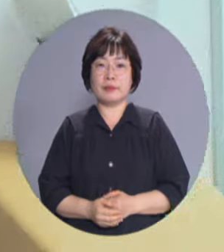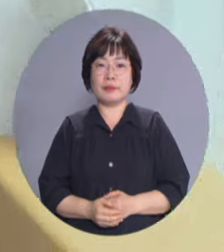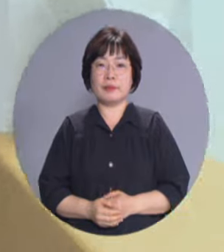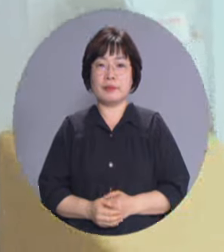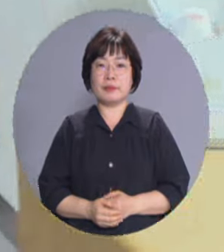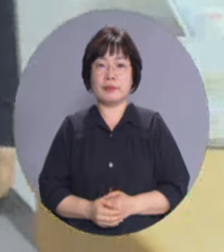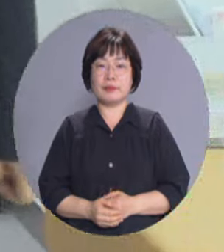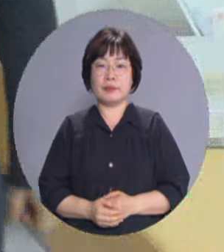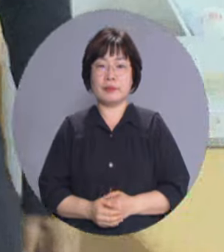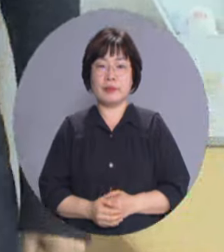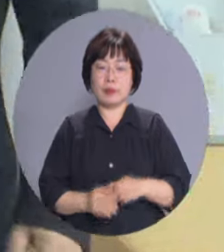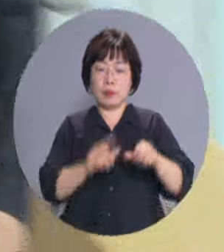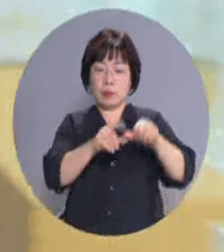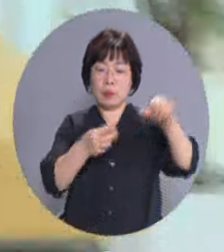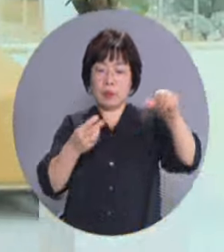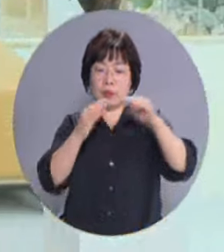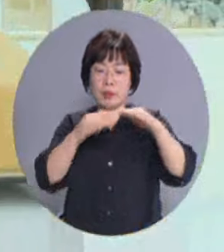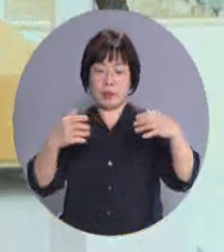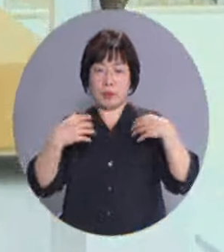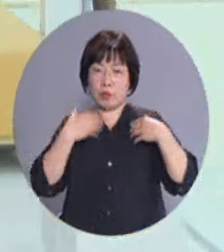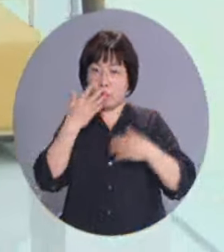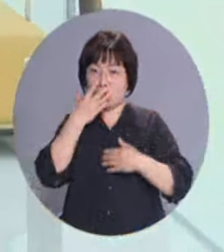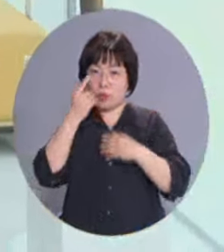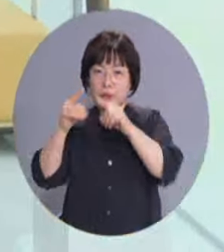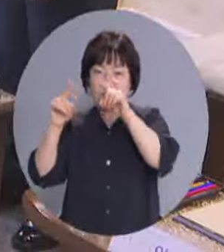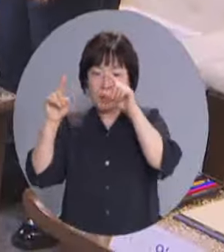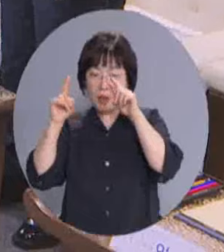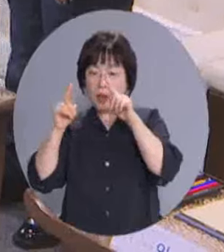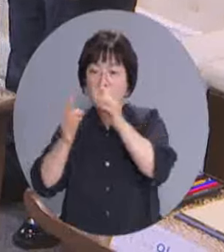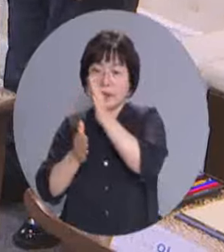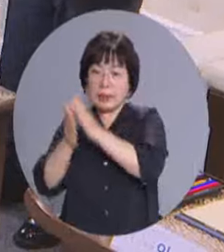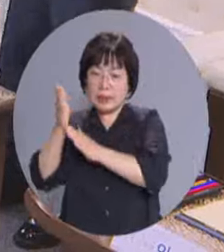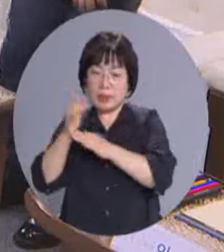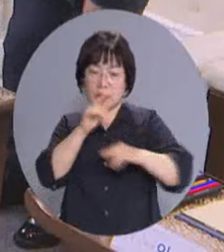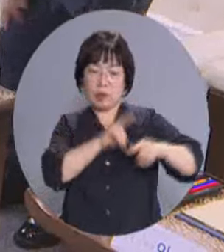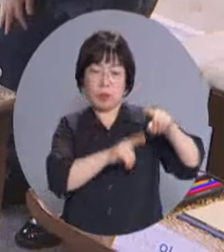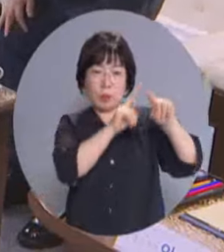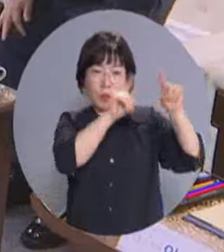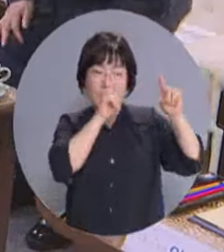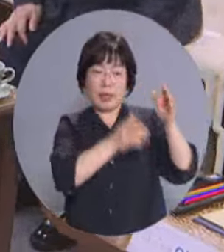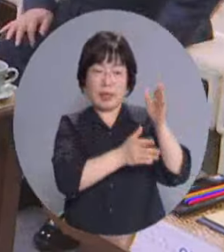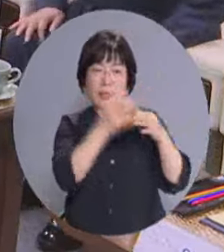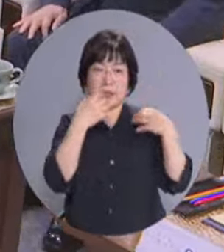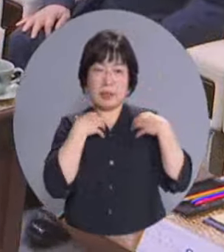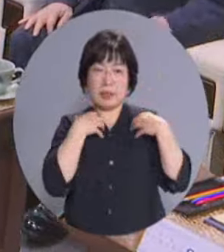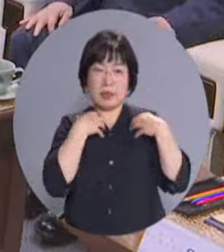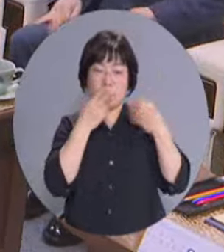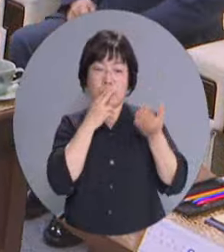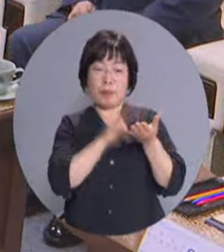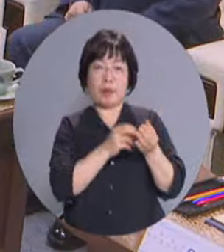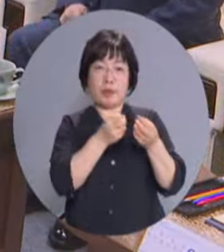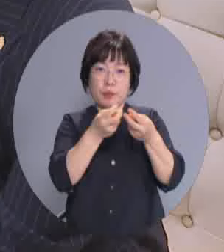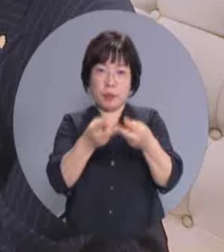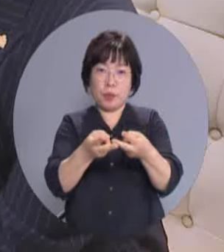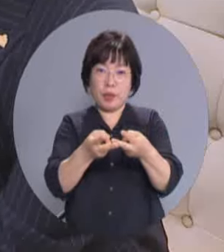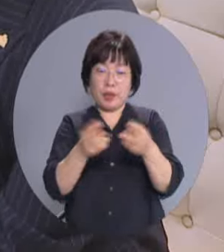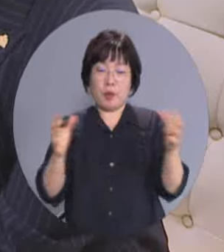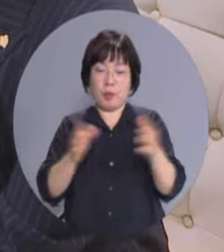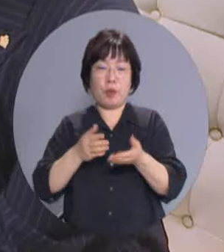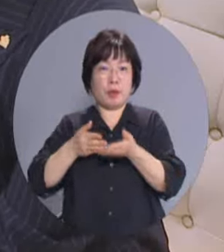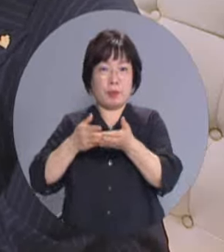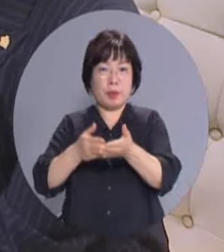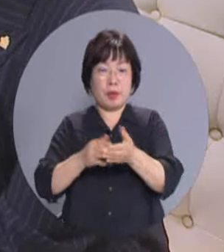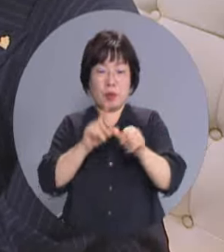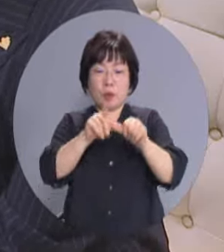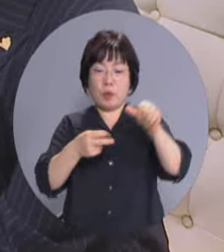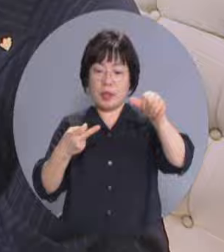지난 3일 남는 순천대와 목포대 순천시 목포시의 오자 회동을 제안했습니다 오